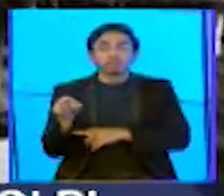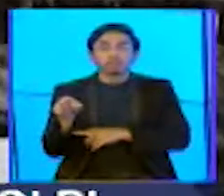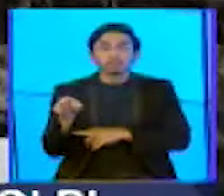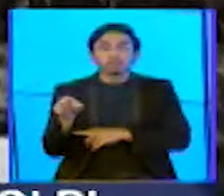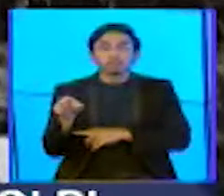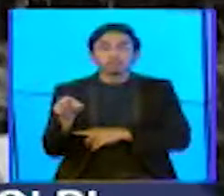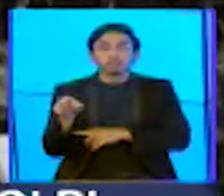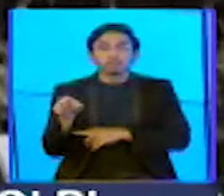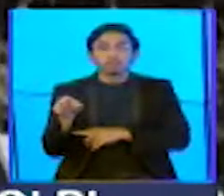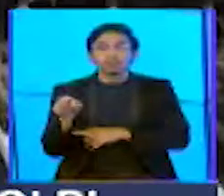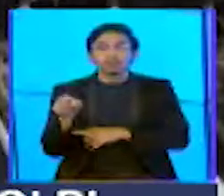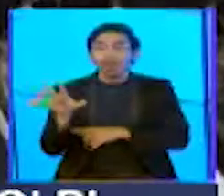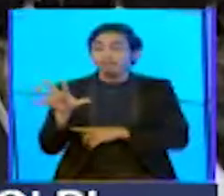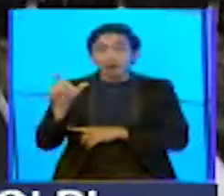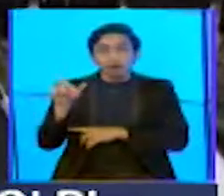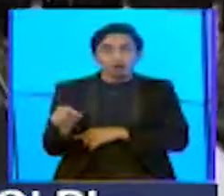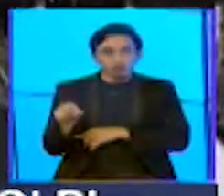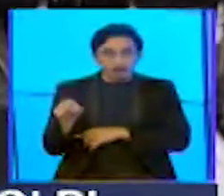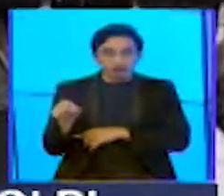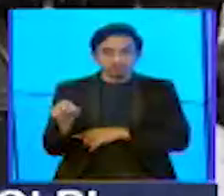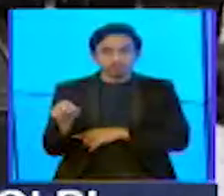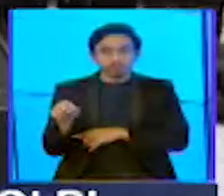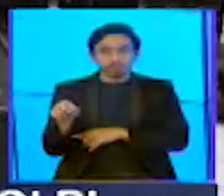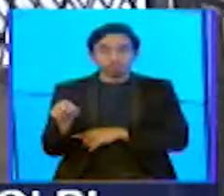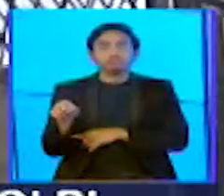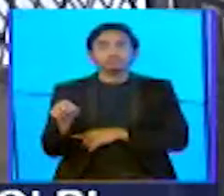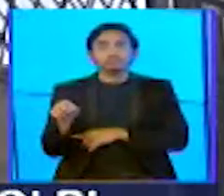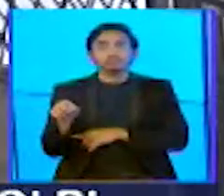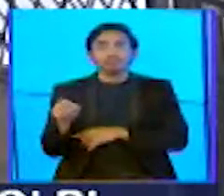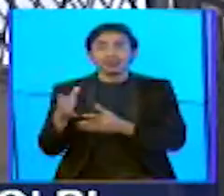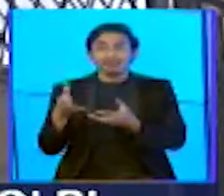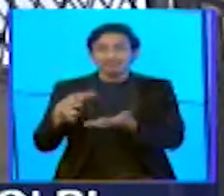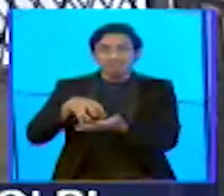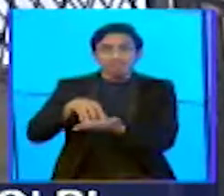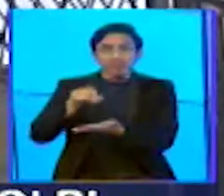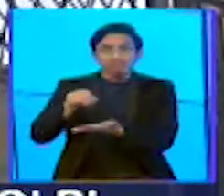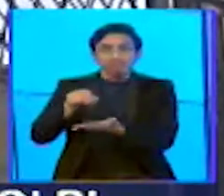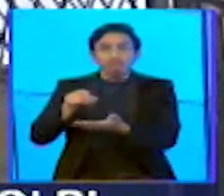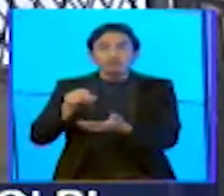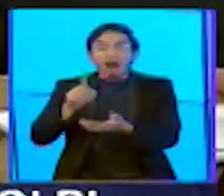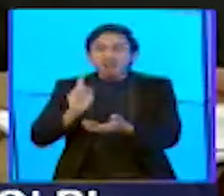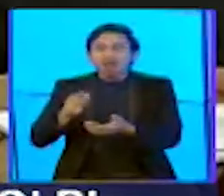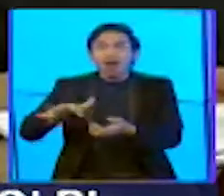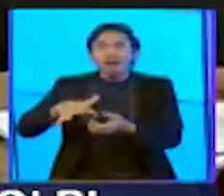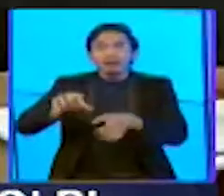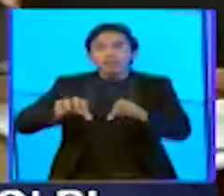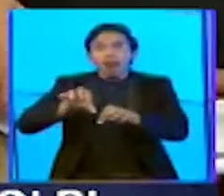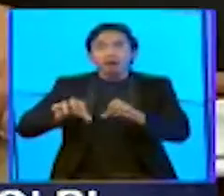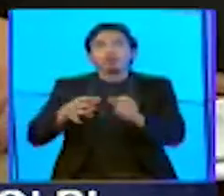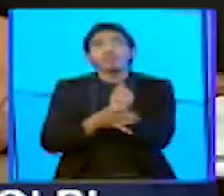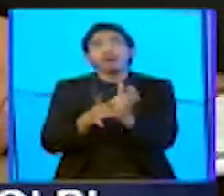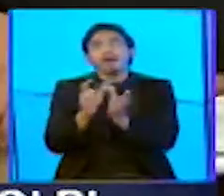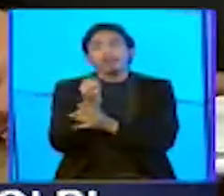pekerjaan-pekerjaan tersebut memiliki bahan-bahan yang mudah terbakar. Sehingga kesimpulan penyidik bahwa penyebab